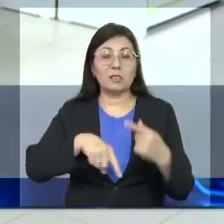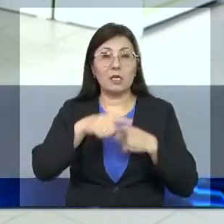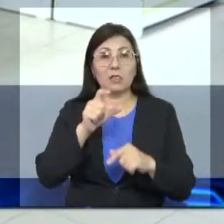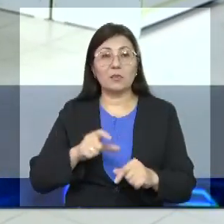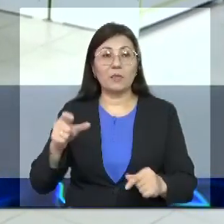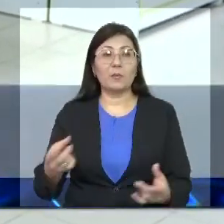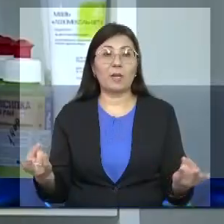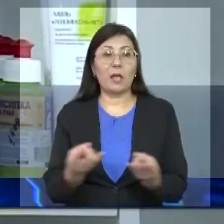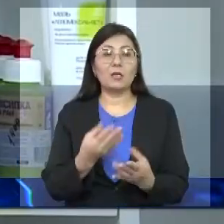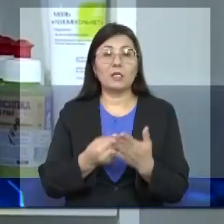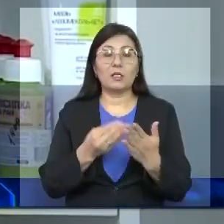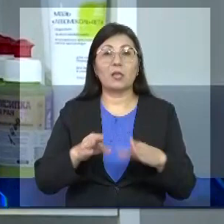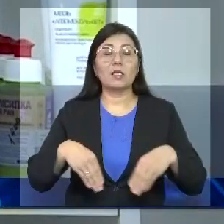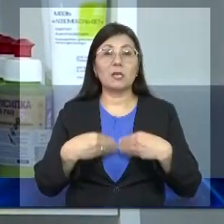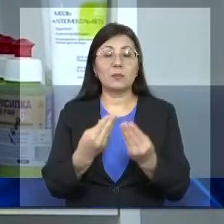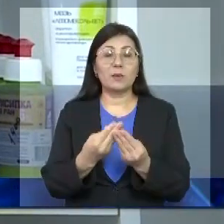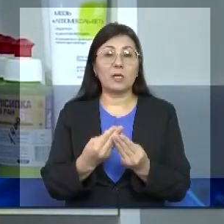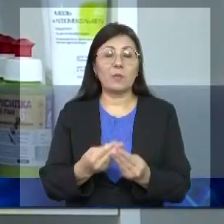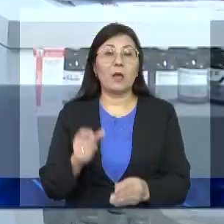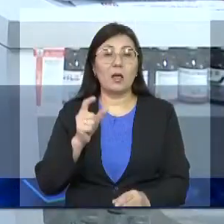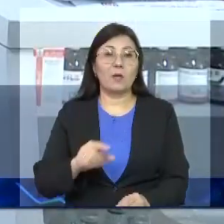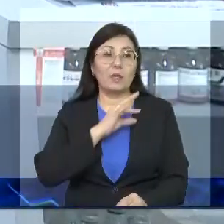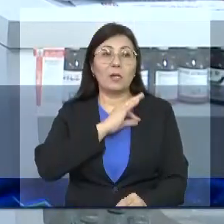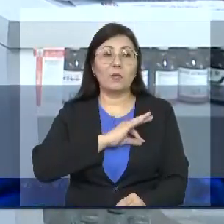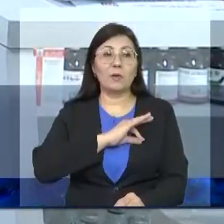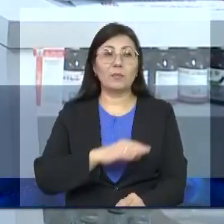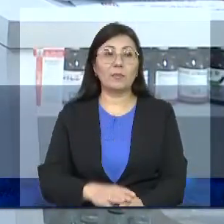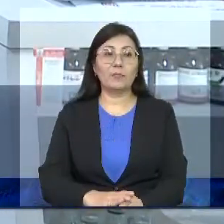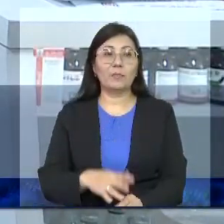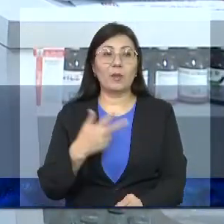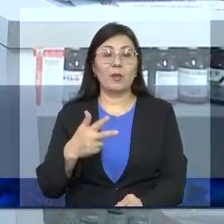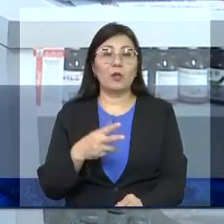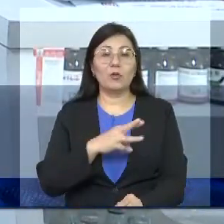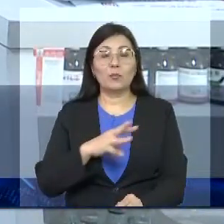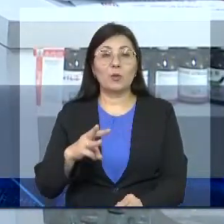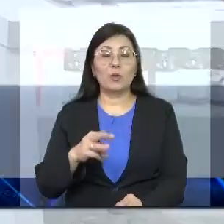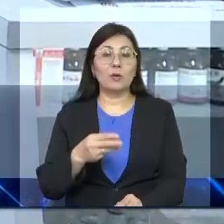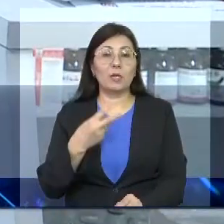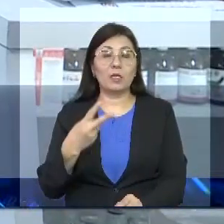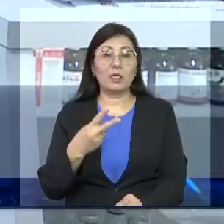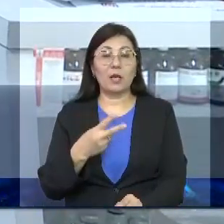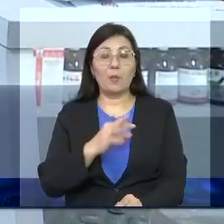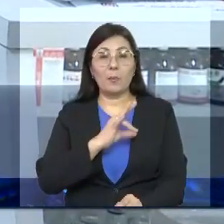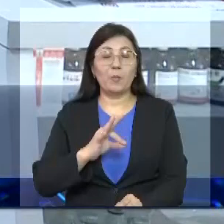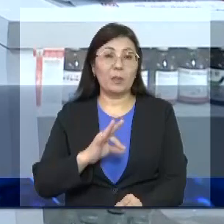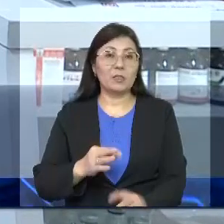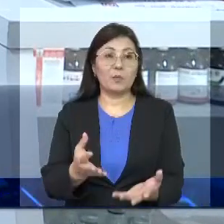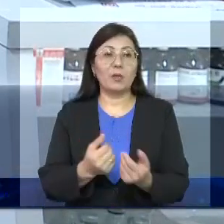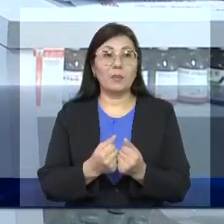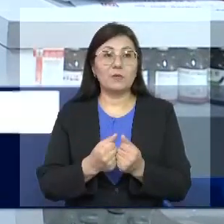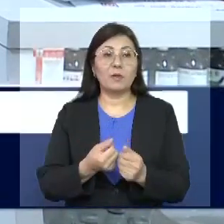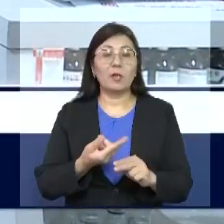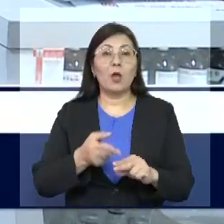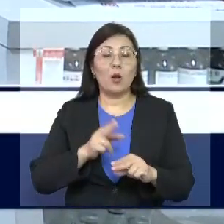қоймай, қажет кеңес беріп ауылдастарының кәдесіне жарап отыр. 3,5 миллион теңге алған болатын, 2,5%-пен бастаған адамға өте жақсы